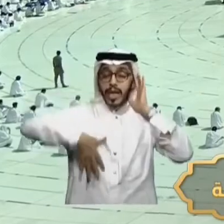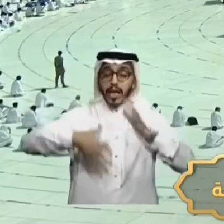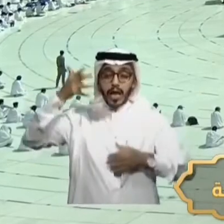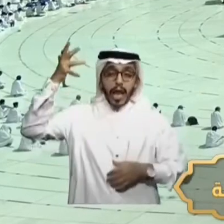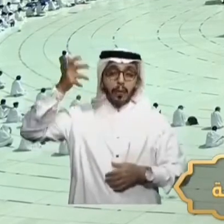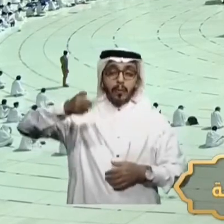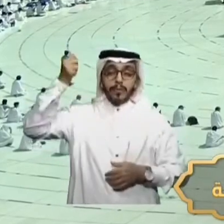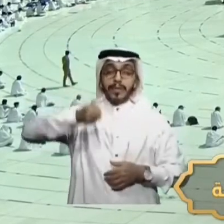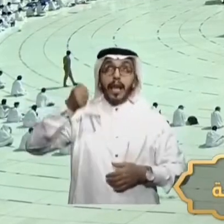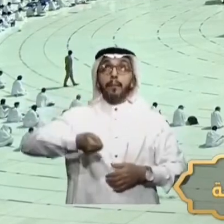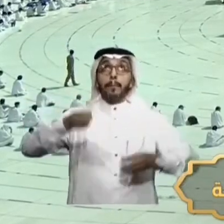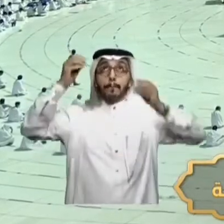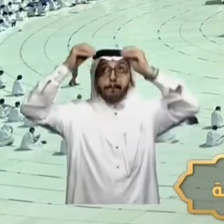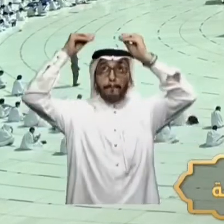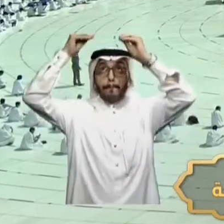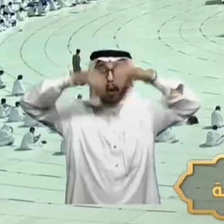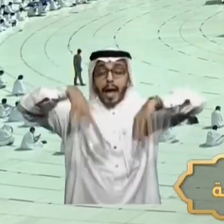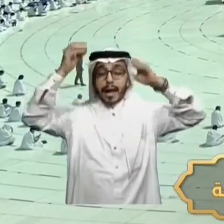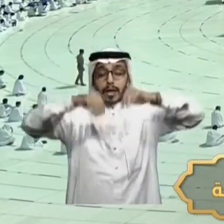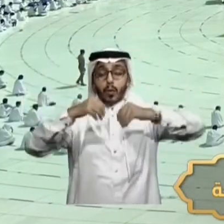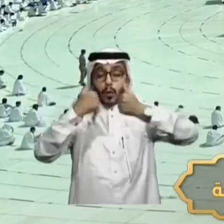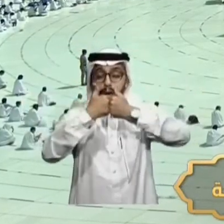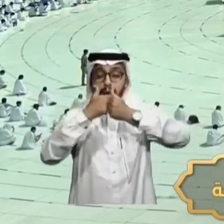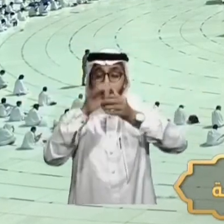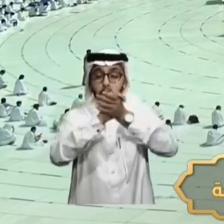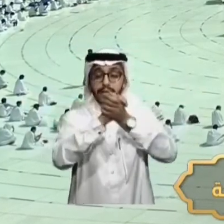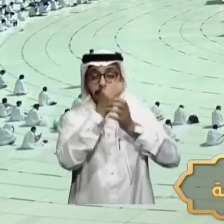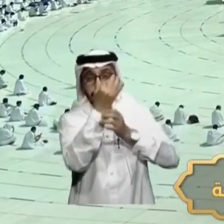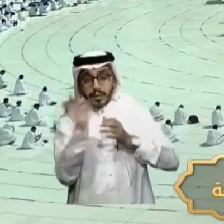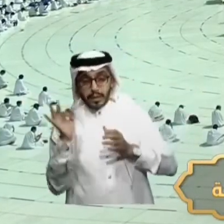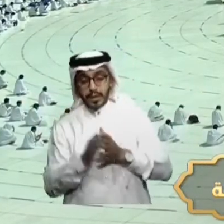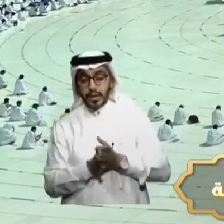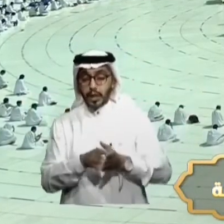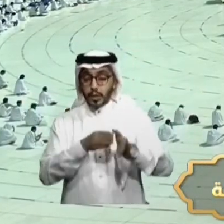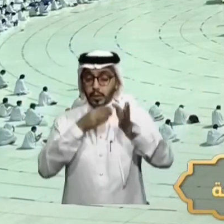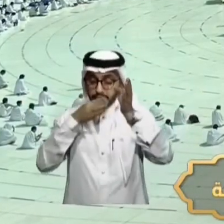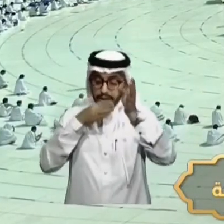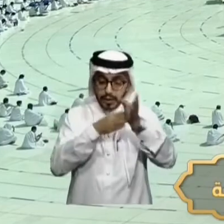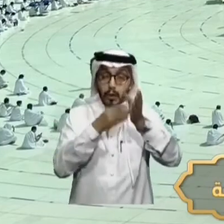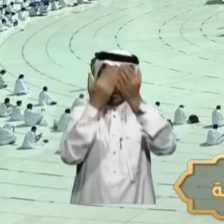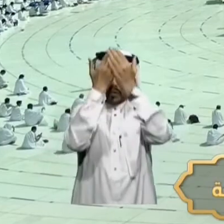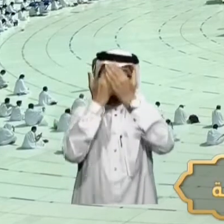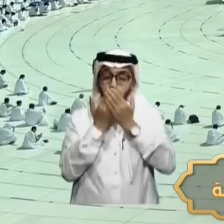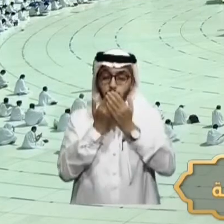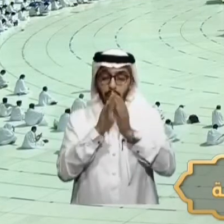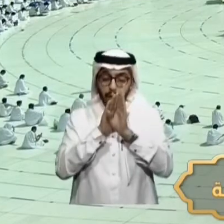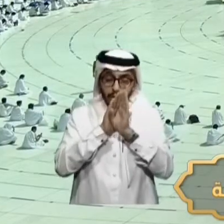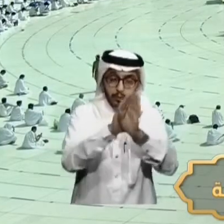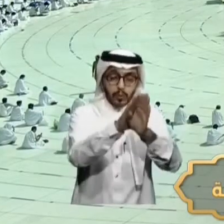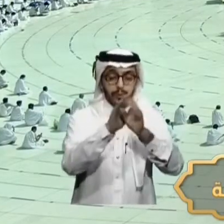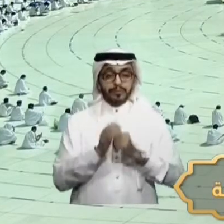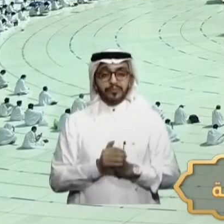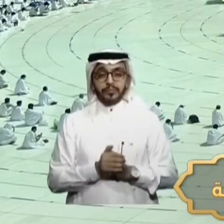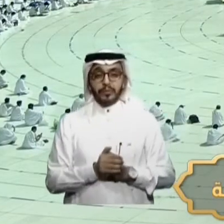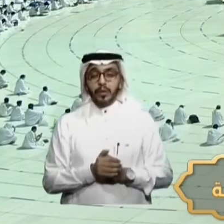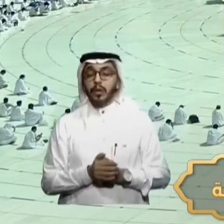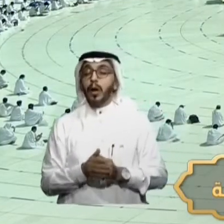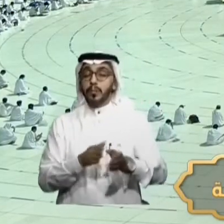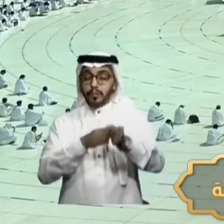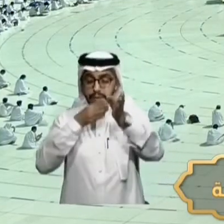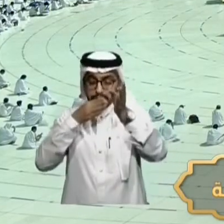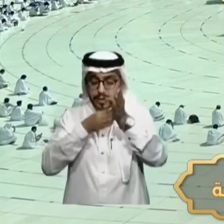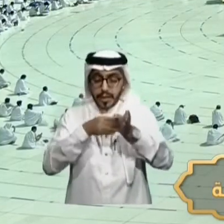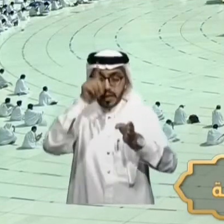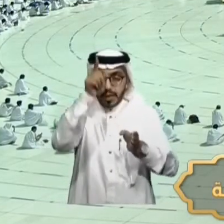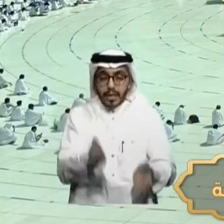صلِّ وسلِّم وبارِك عليه وعلى آله وصحبه الباذلين لنصرته كل طوقٍ ومجهود، ومن